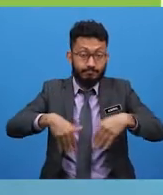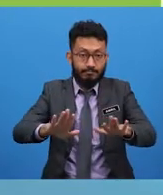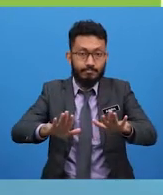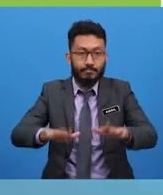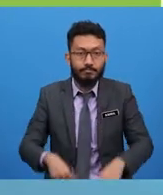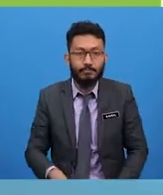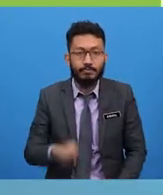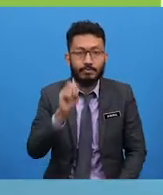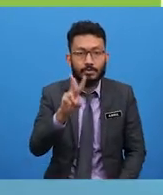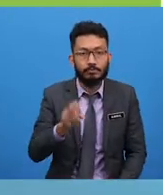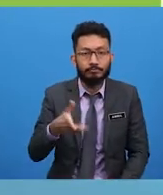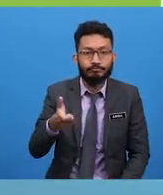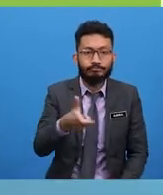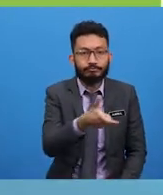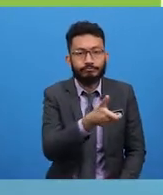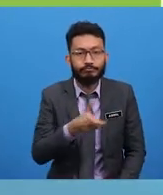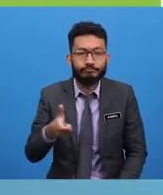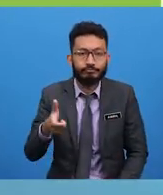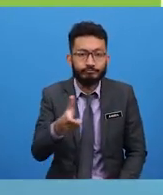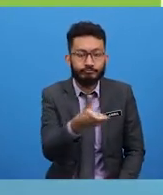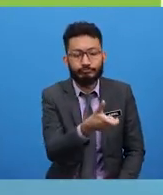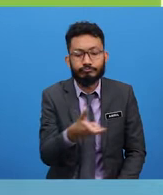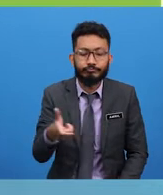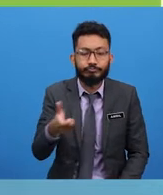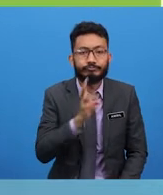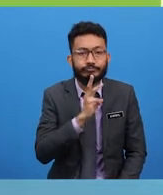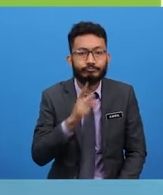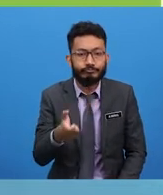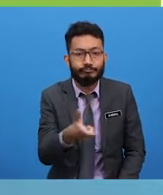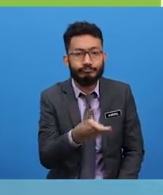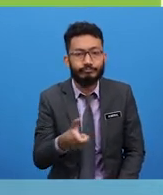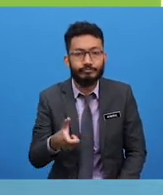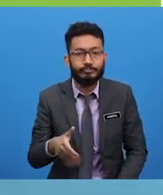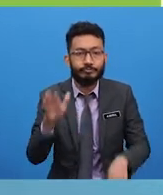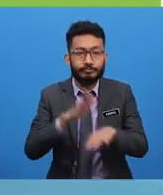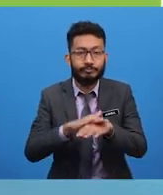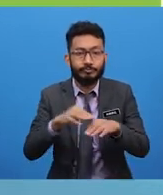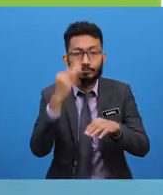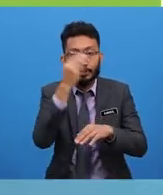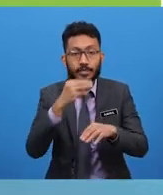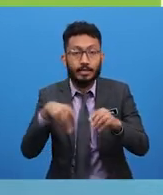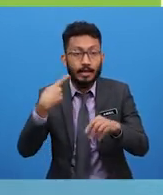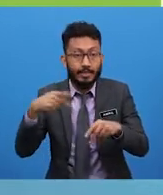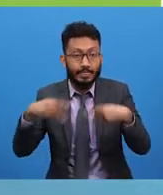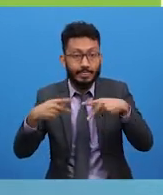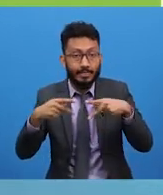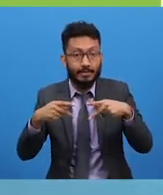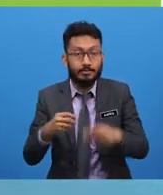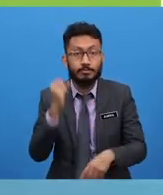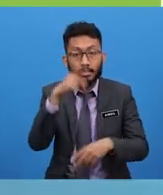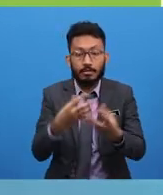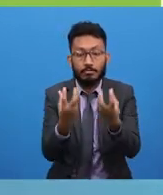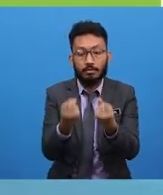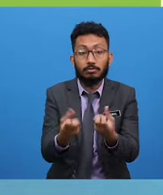merenjis atau menyemburkan air pada permukaan kain supaya warna menjadi